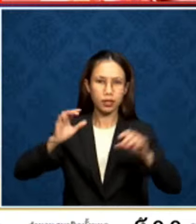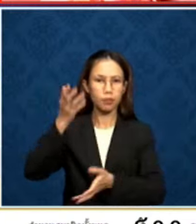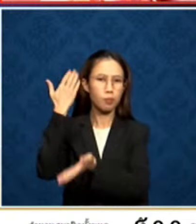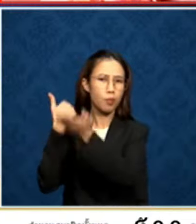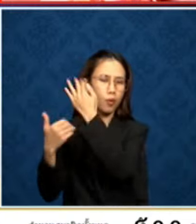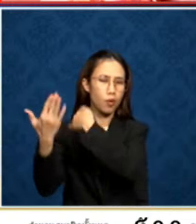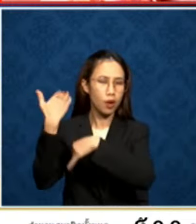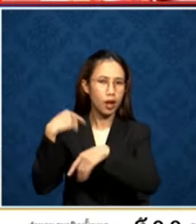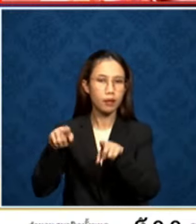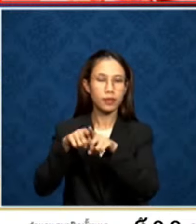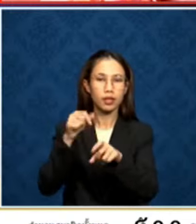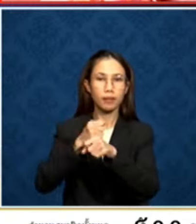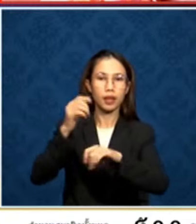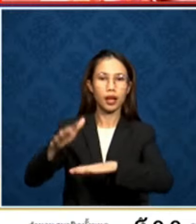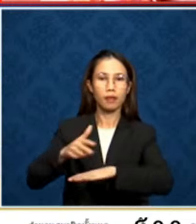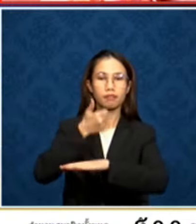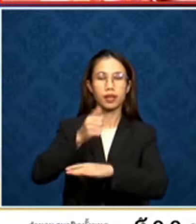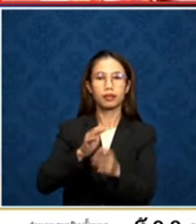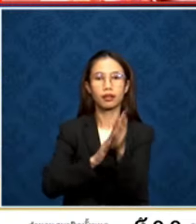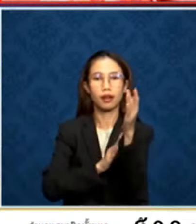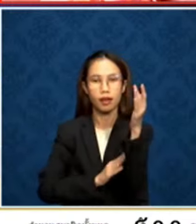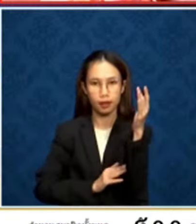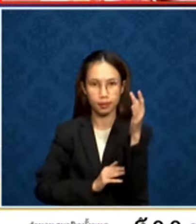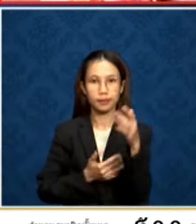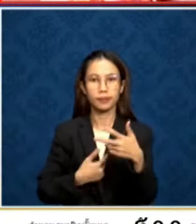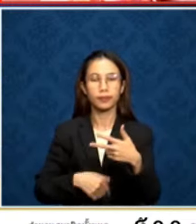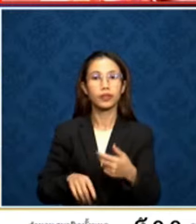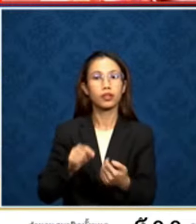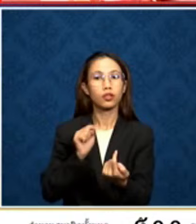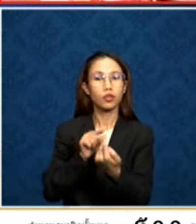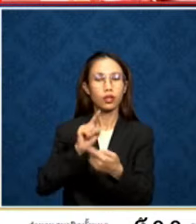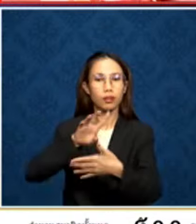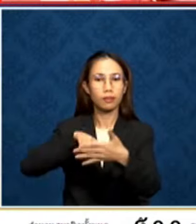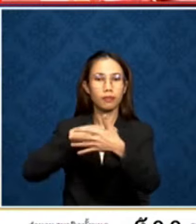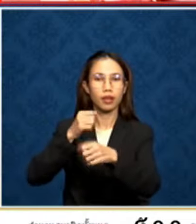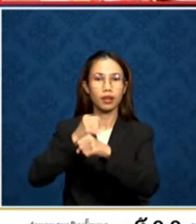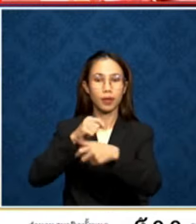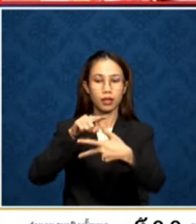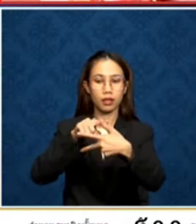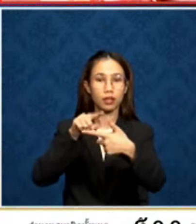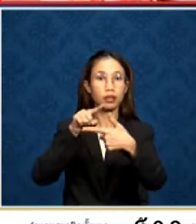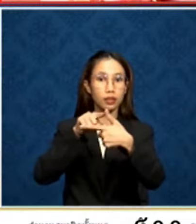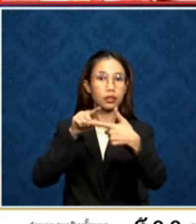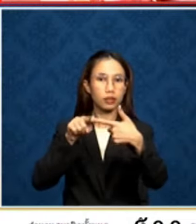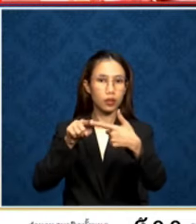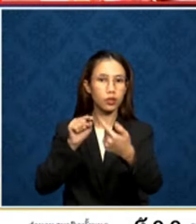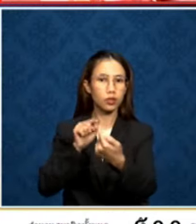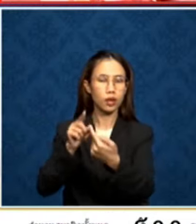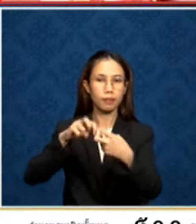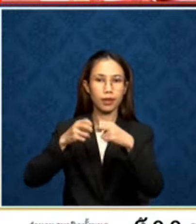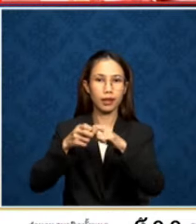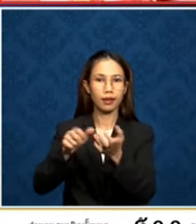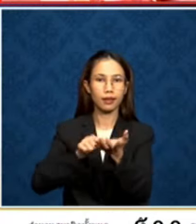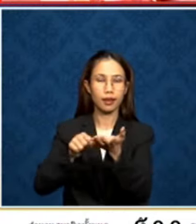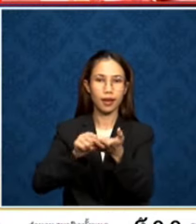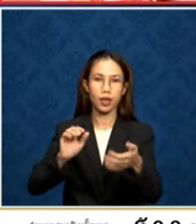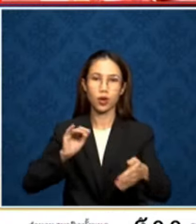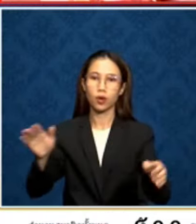แข็งจากทางการเมืองมาเป็นระยะเวลานานซึ่งแนวนโยบายทั้ง2นี้จะนำไปสู่การแก้ปัญหาแบบครบ